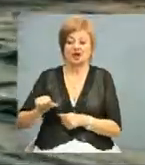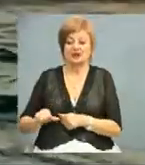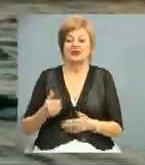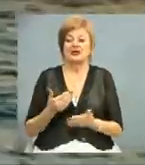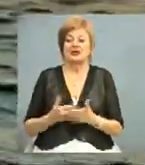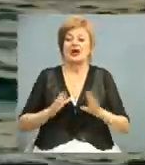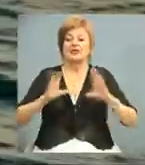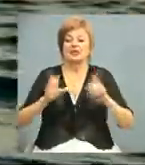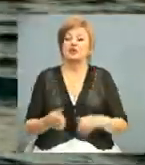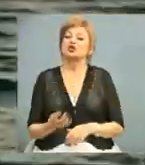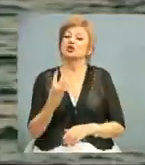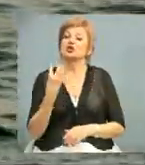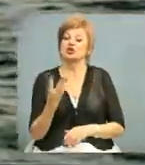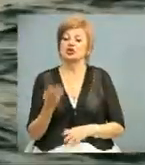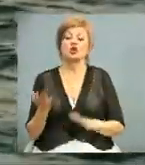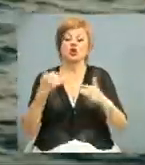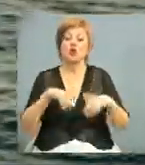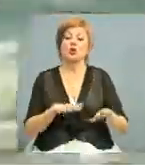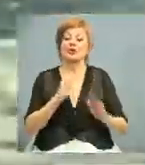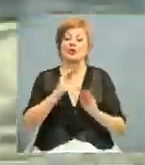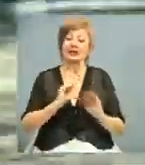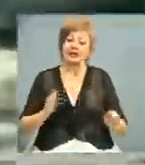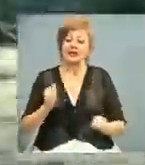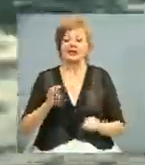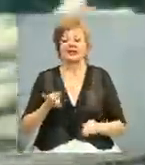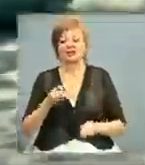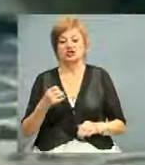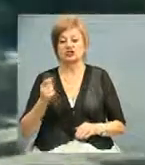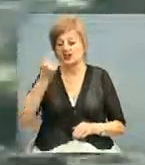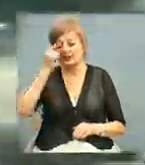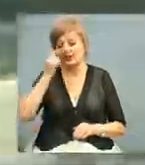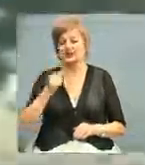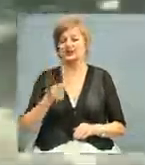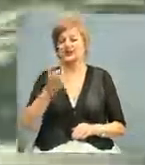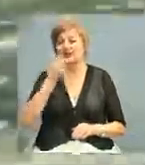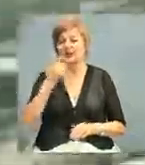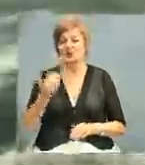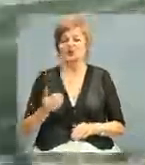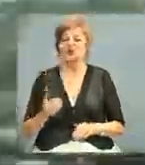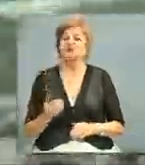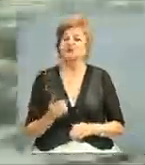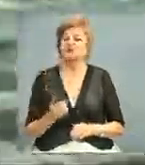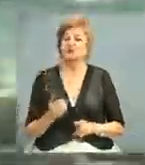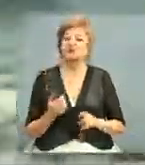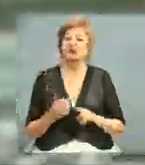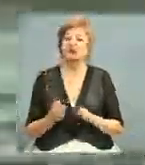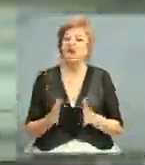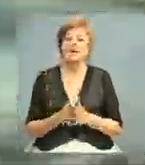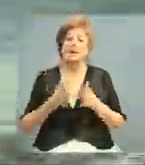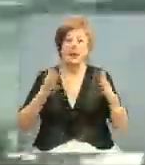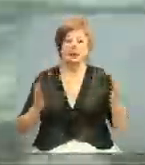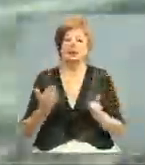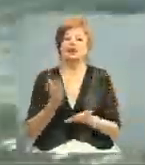на планеті виділяють 4 океани – Тихий, Атлантичний, Індійський та Північно-Льодовитий. Найбільшим океаном Землі